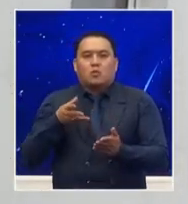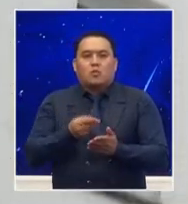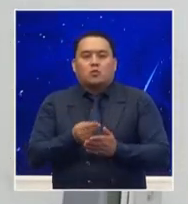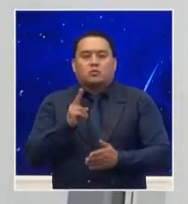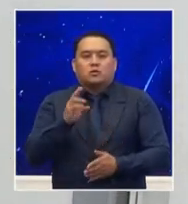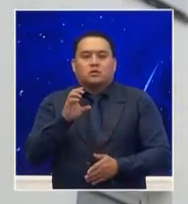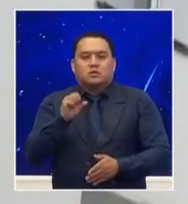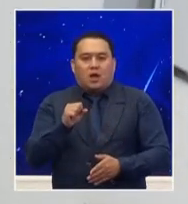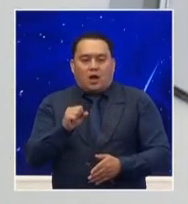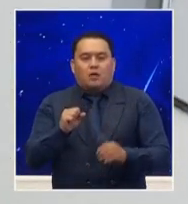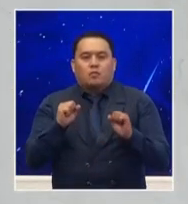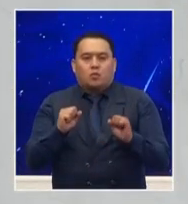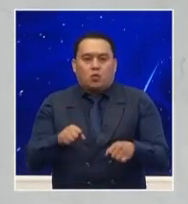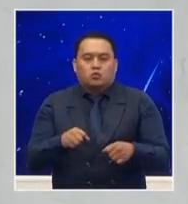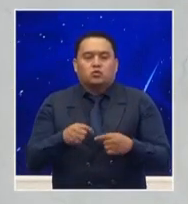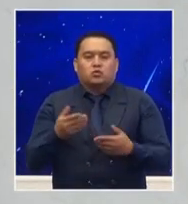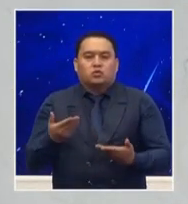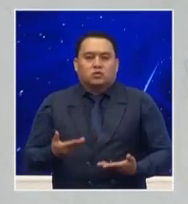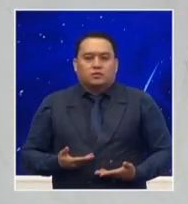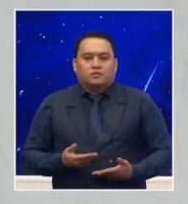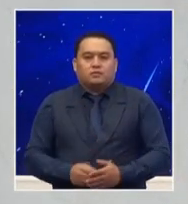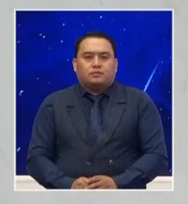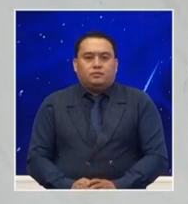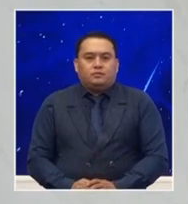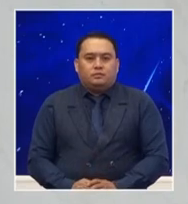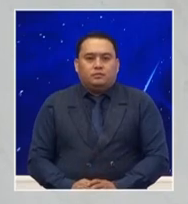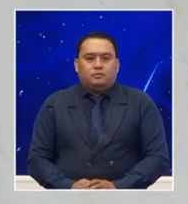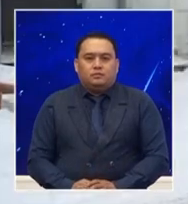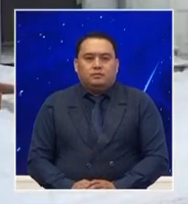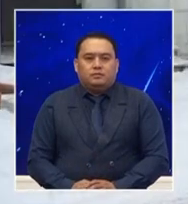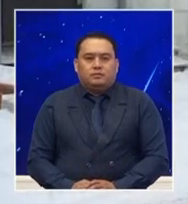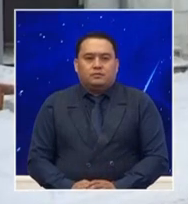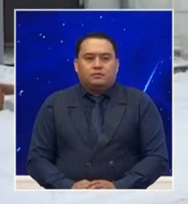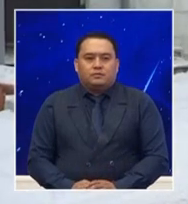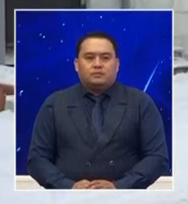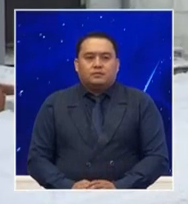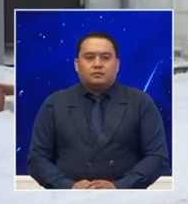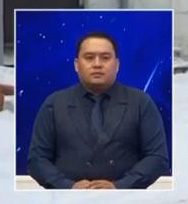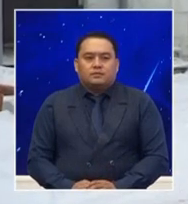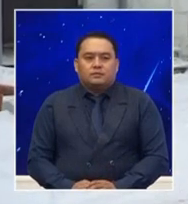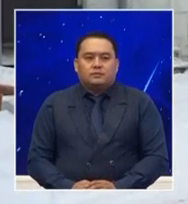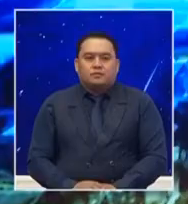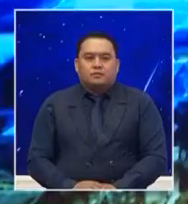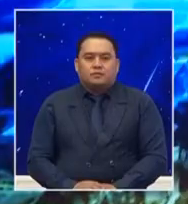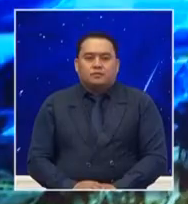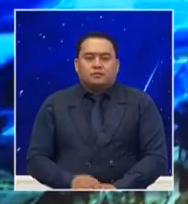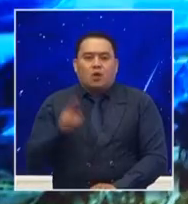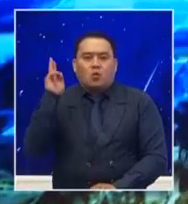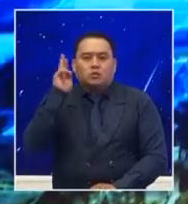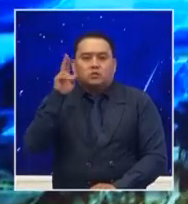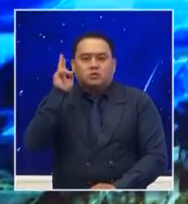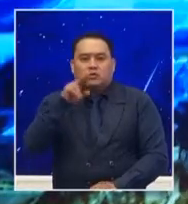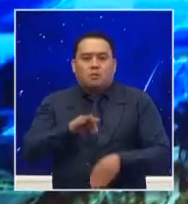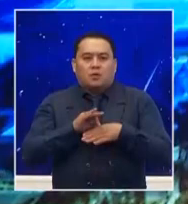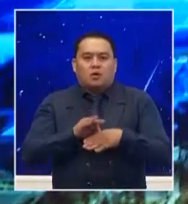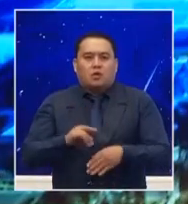КСК может стоить другому человеку жизни. Адина Смагулова, Мади Байбусынов, телеканал ЖТСУ. Масштабные учения